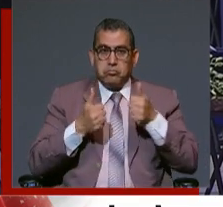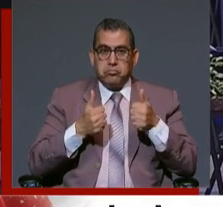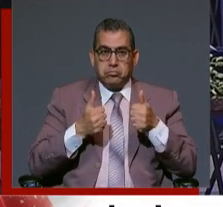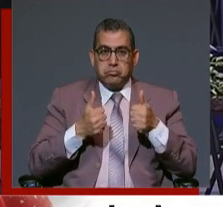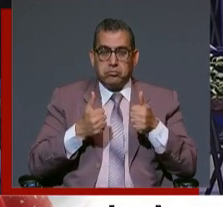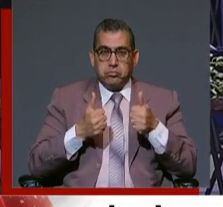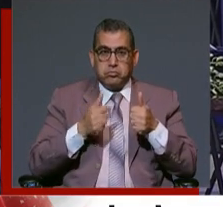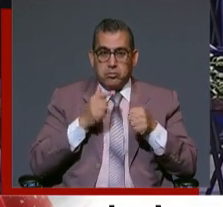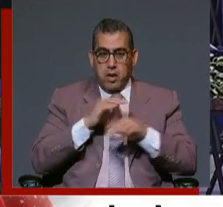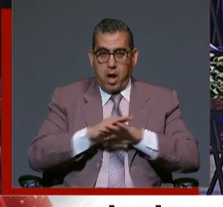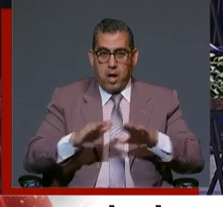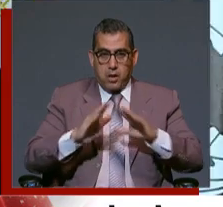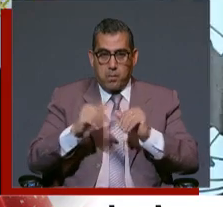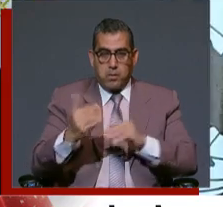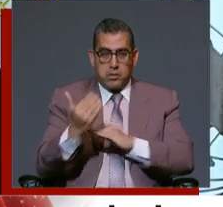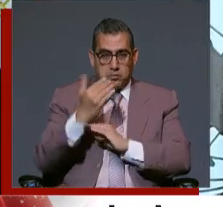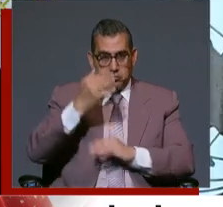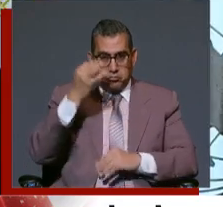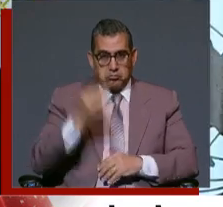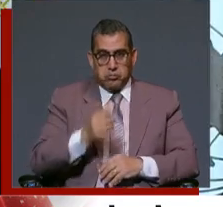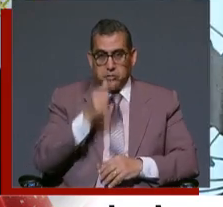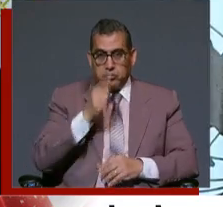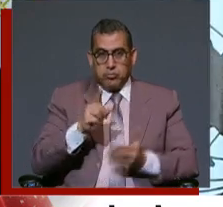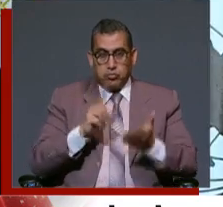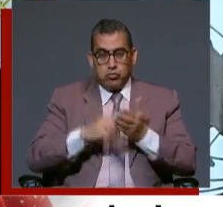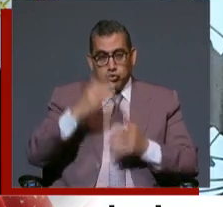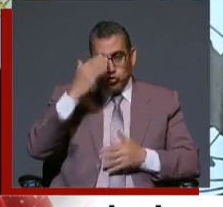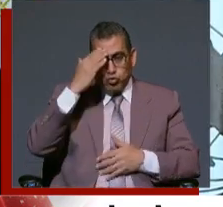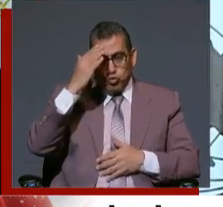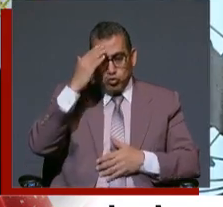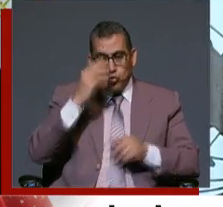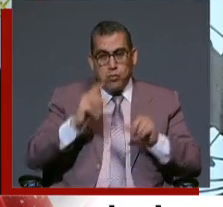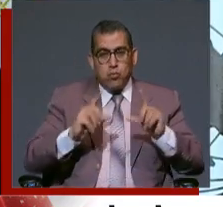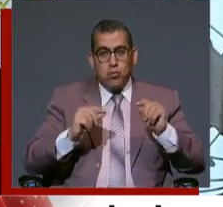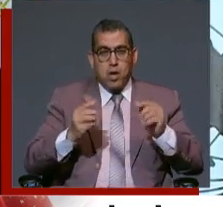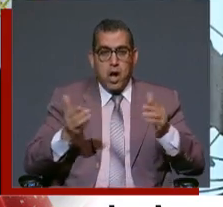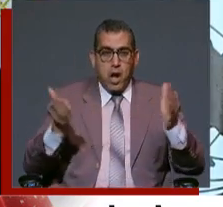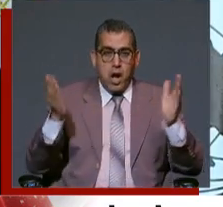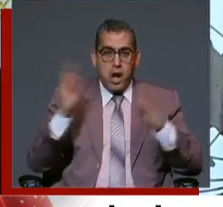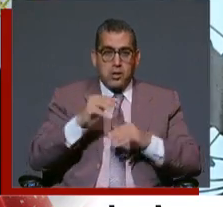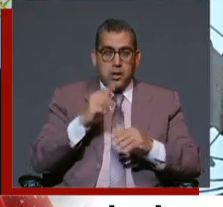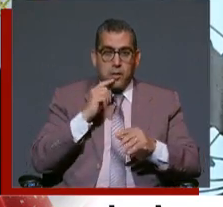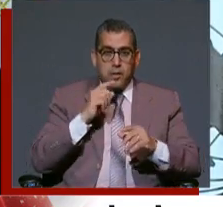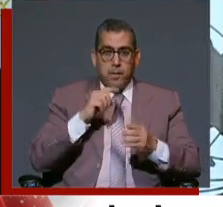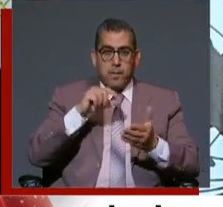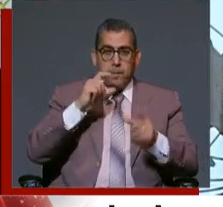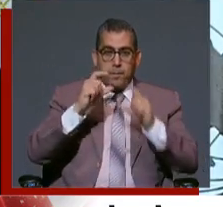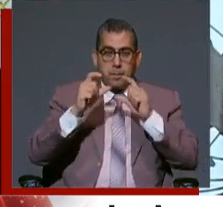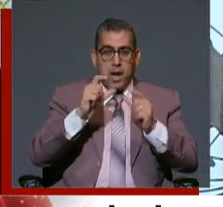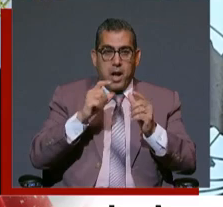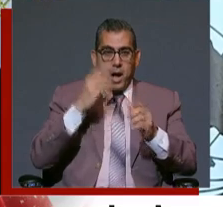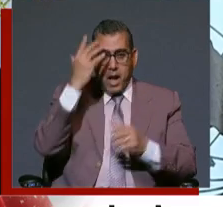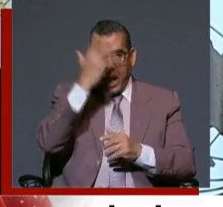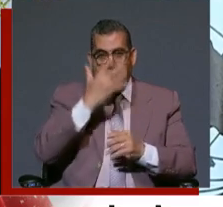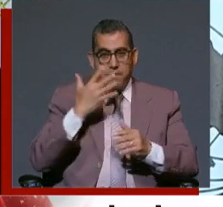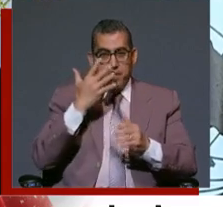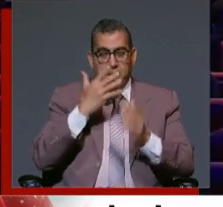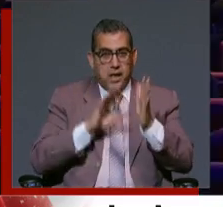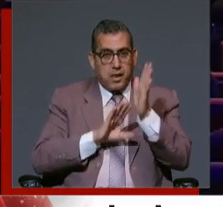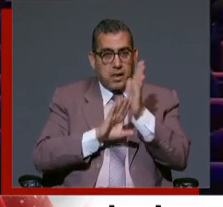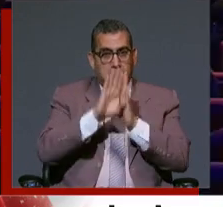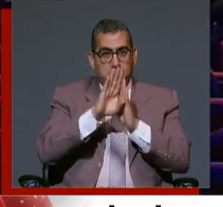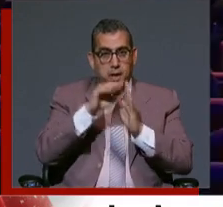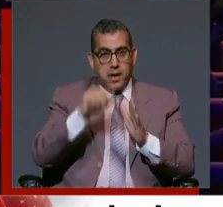الأرض المصرية. كما أشكر جزيل الشكر البنك الإفريقي للتنمية